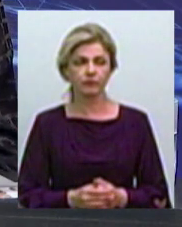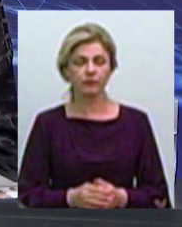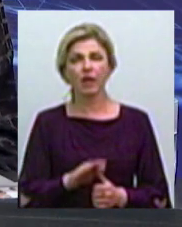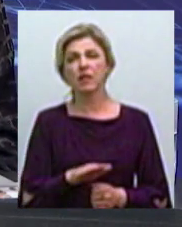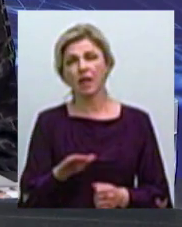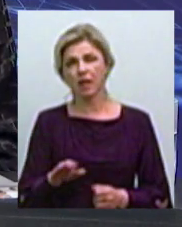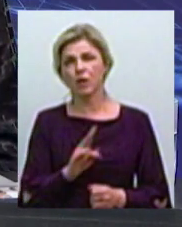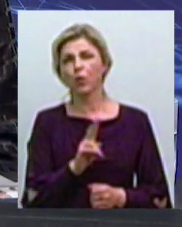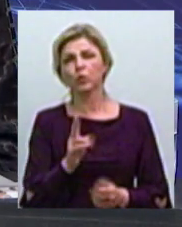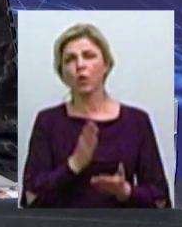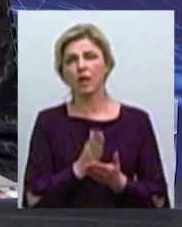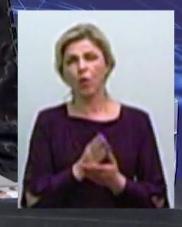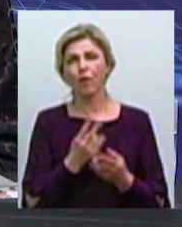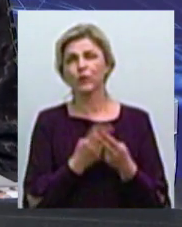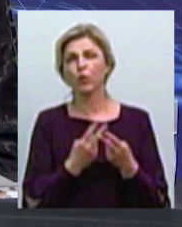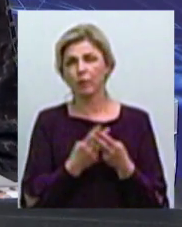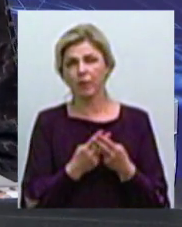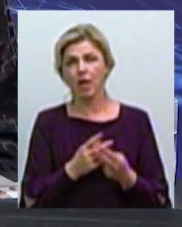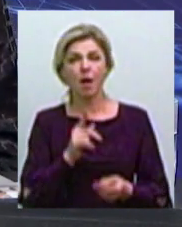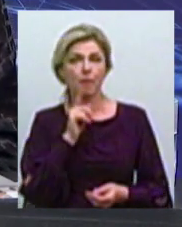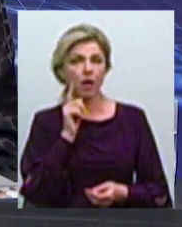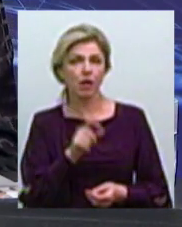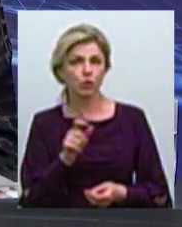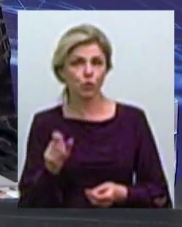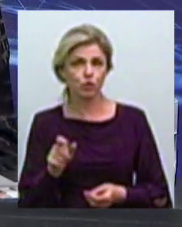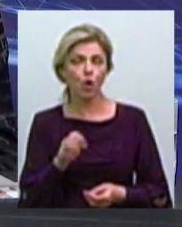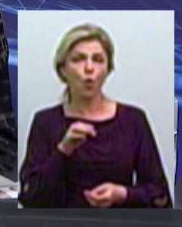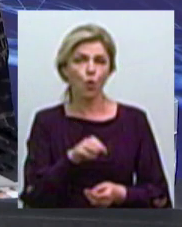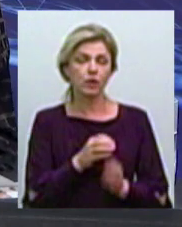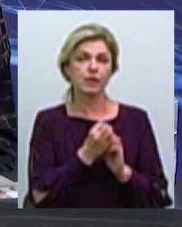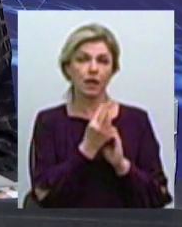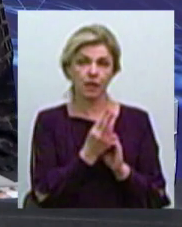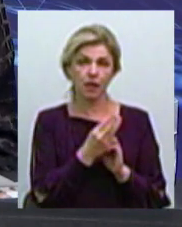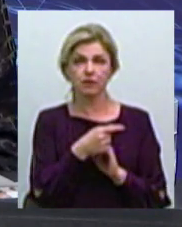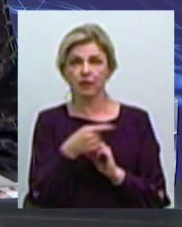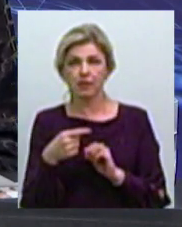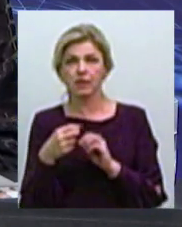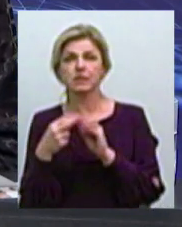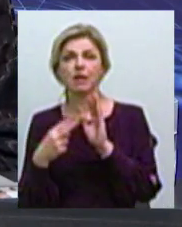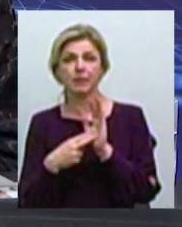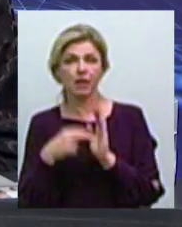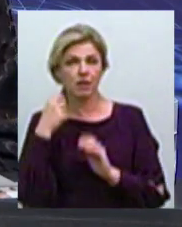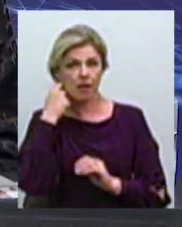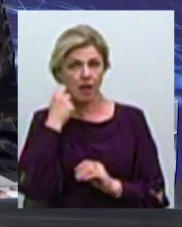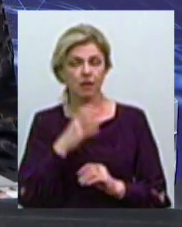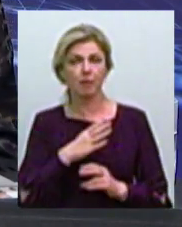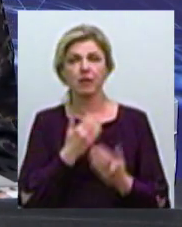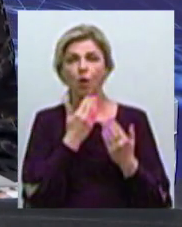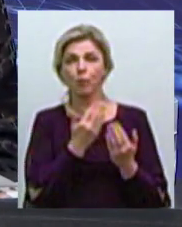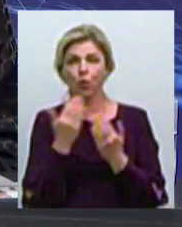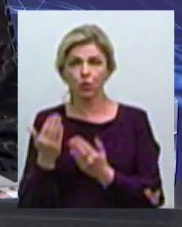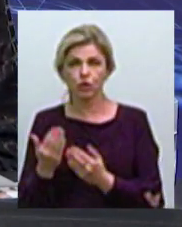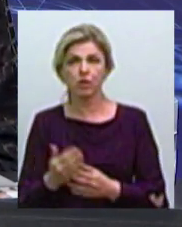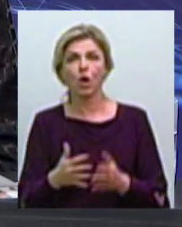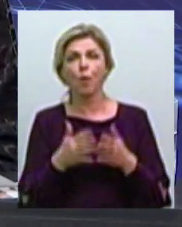лишения свободы. Это молодежь в возрасте от 13 до 17 лет была опрошена. Так вот, я вам хочу сказать, что